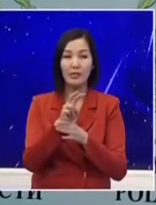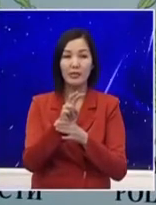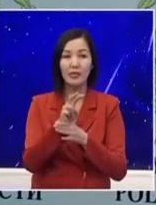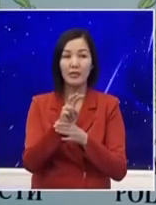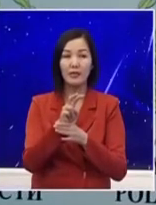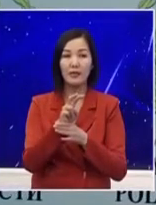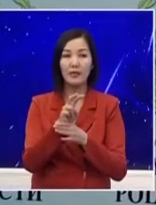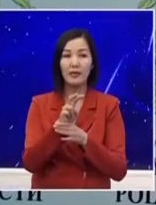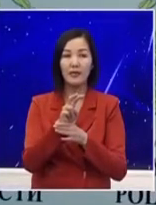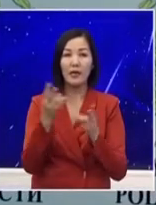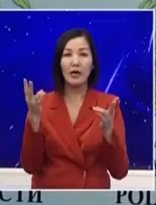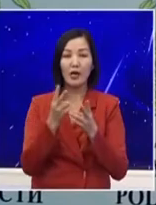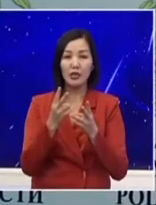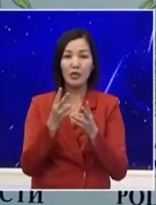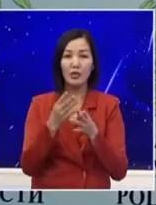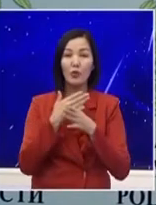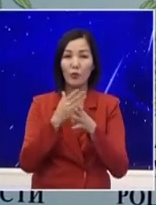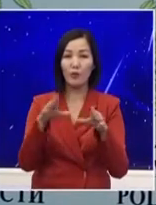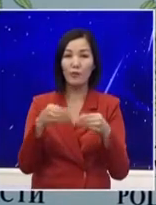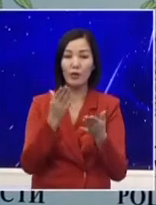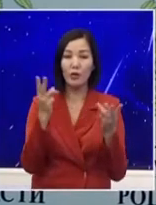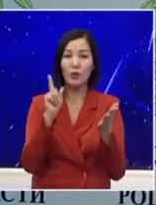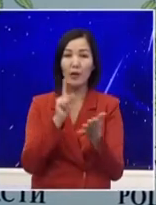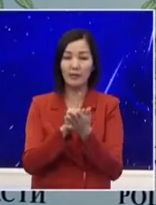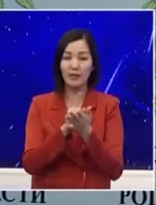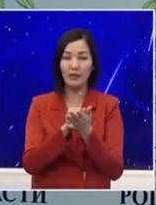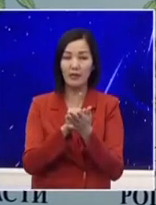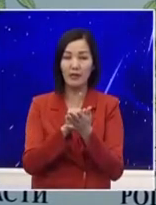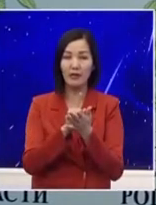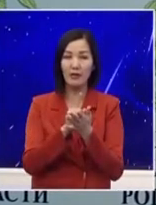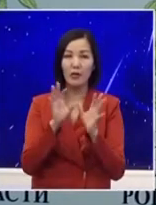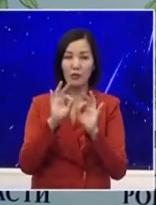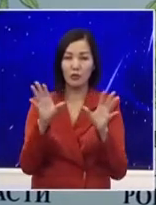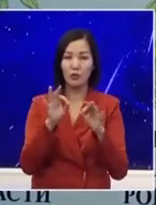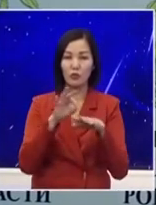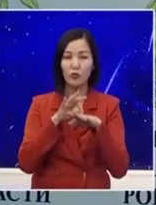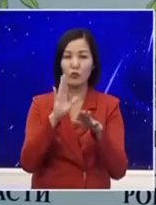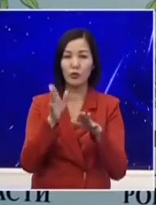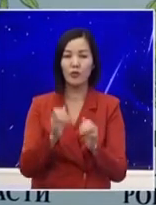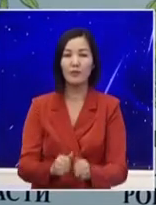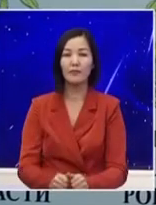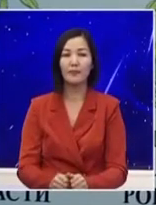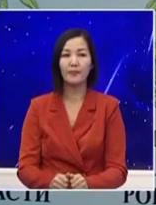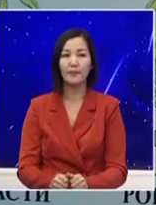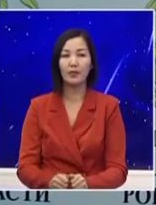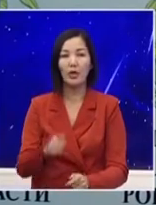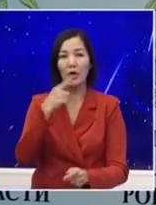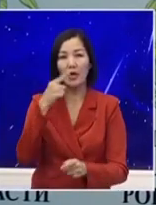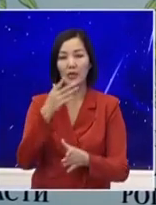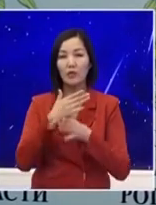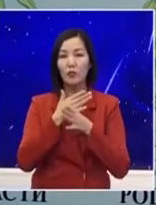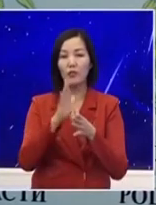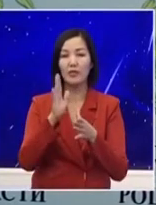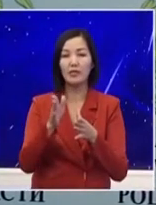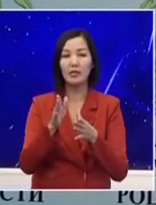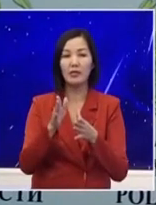бұлар тиісті бағытты жібереді, жаңа құжаттарын бәрін түсіндіріп жұмыстарын жүргізеді, айтады. Бұлар көмектеседі.